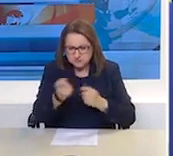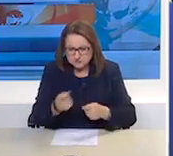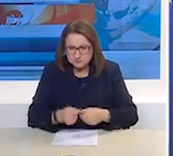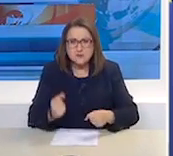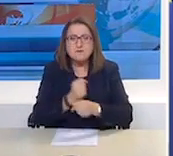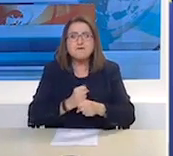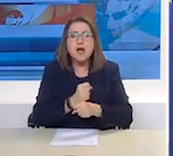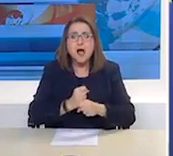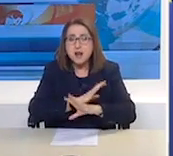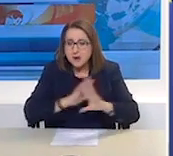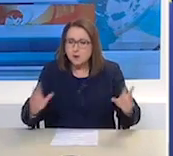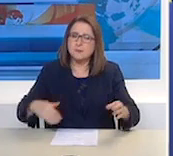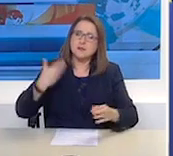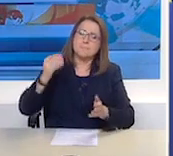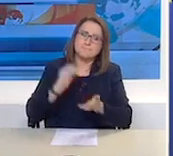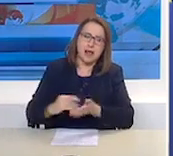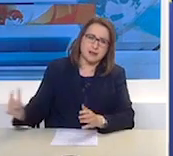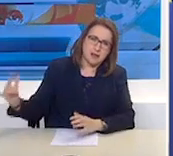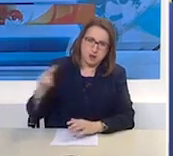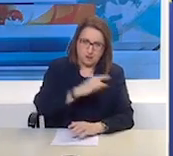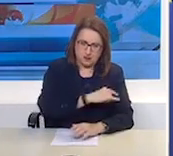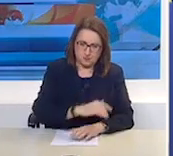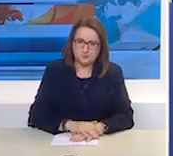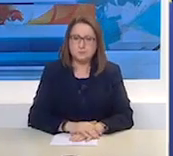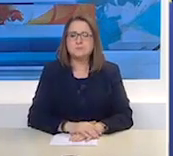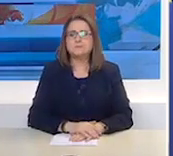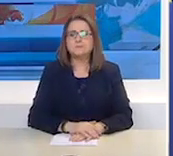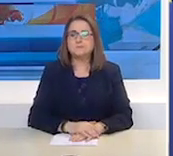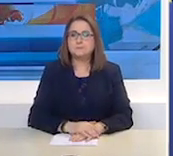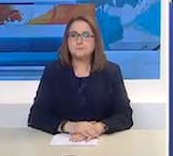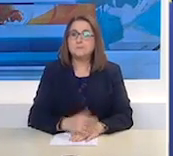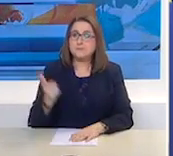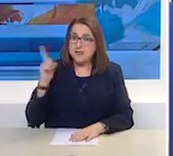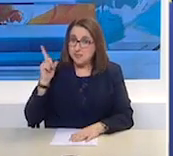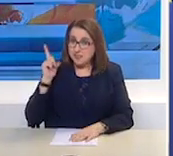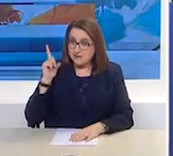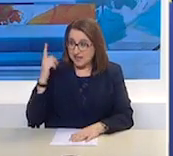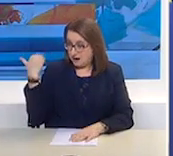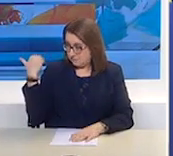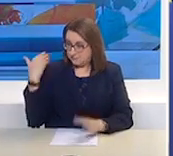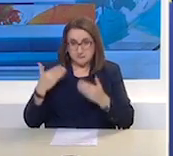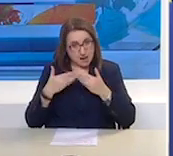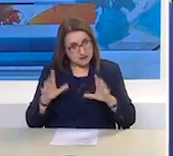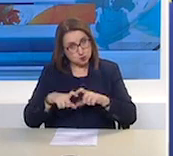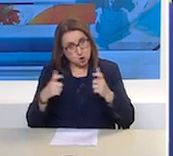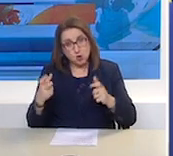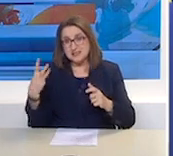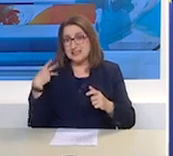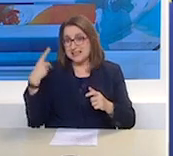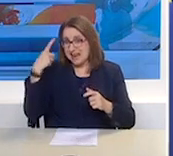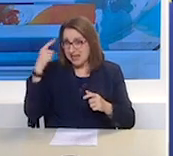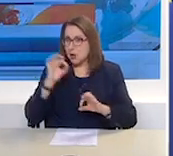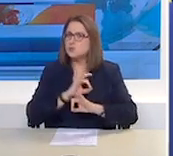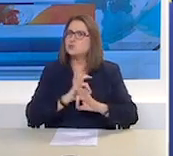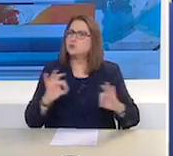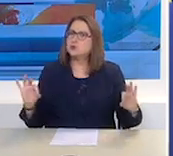σας ενημερώνω ότι την προηγούμενη Δευτέρα ξεκίνησε η λειτουργία των σχολείων με την επιστροφή στα θρανία της Τρίτης Λυκείου, η οποία κύλησε